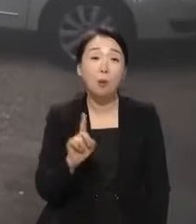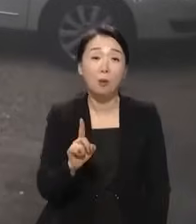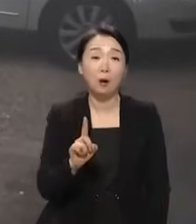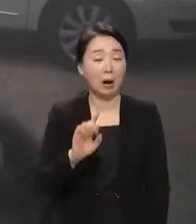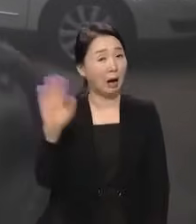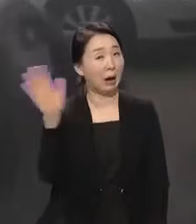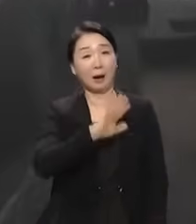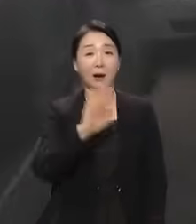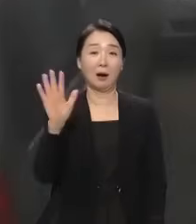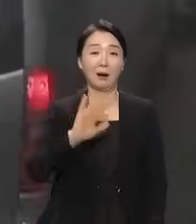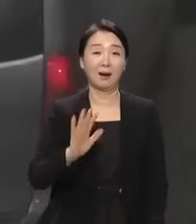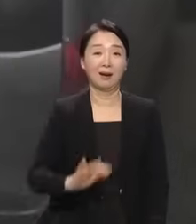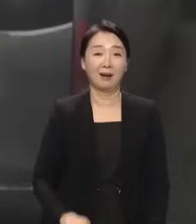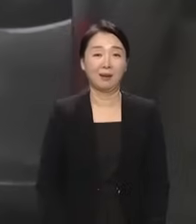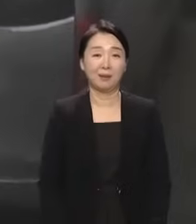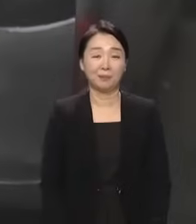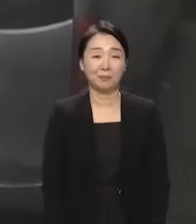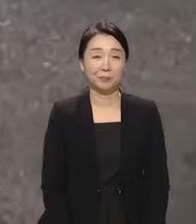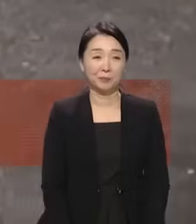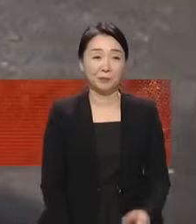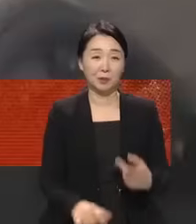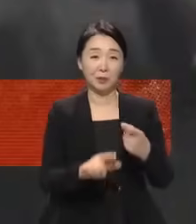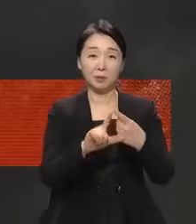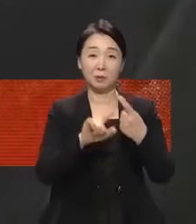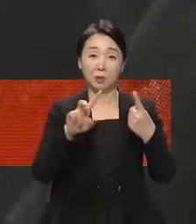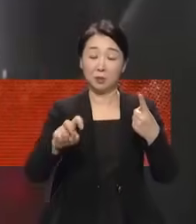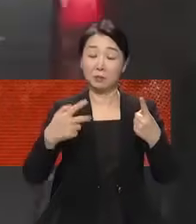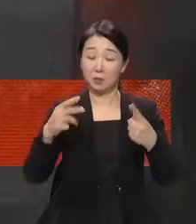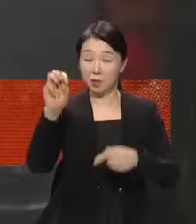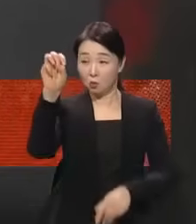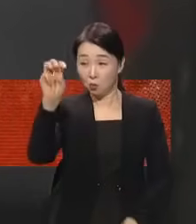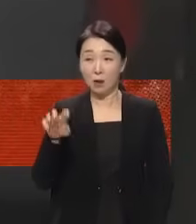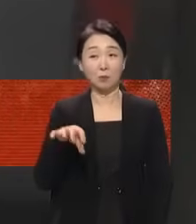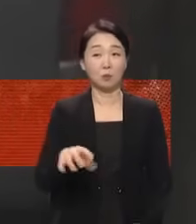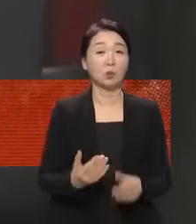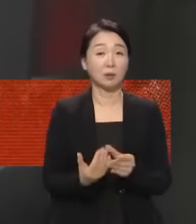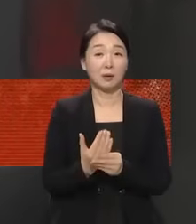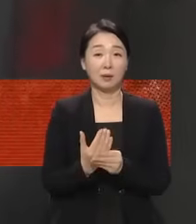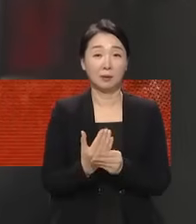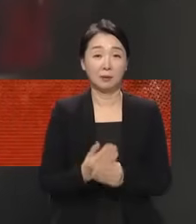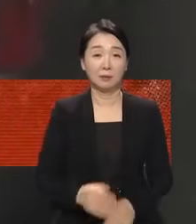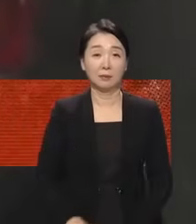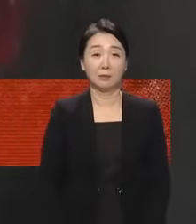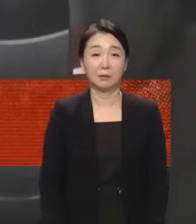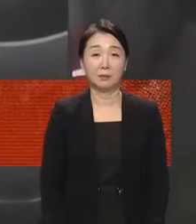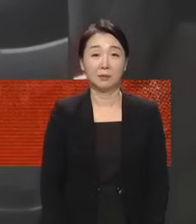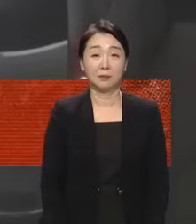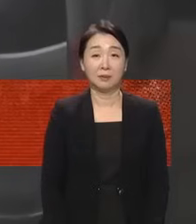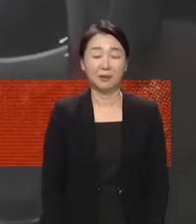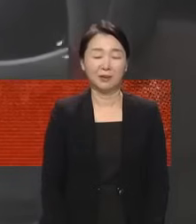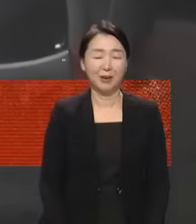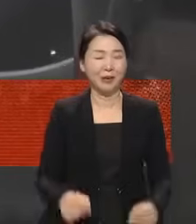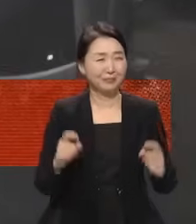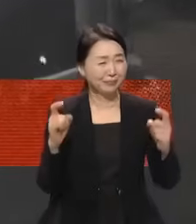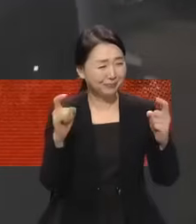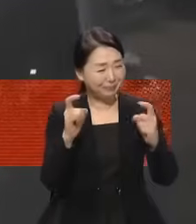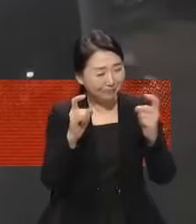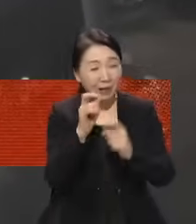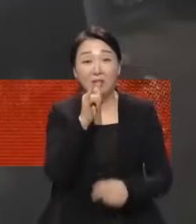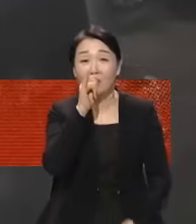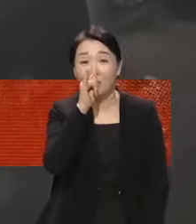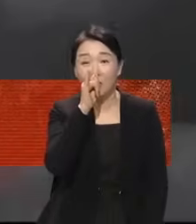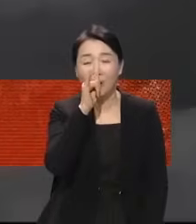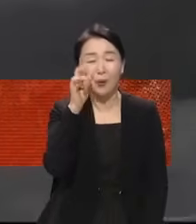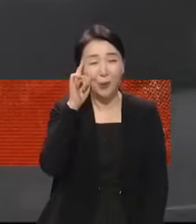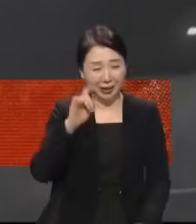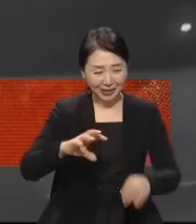아닙니다 이제 강 지난 11월 27일 광주에서 발생한 사건이긴 한데요 약간 신랑이가 있었던 거 같아요 땅